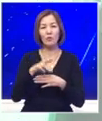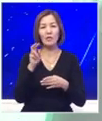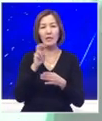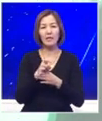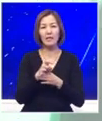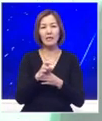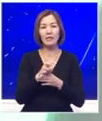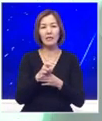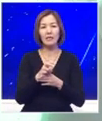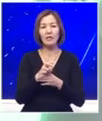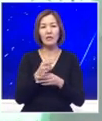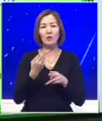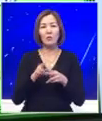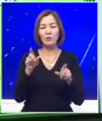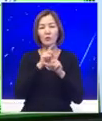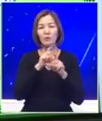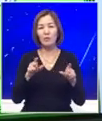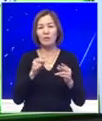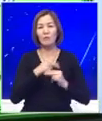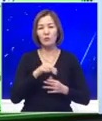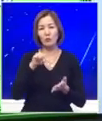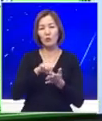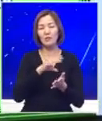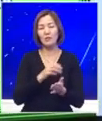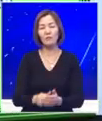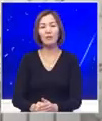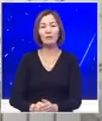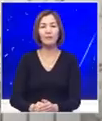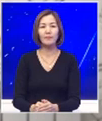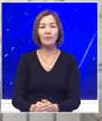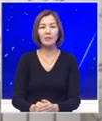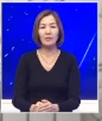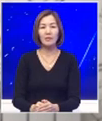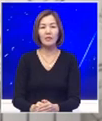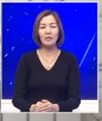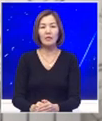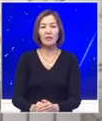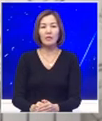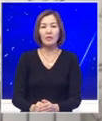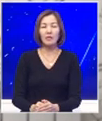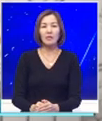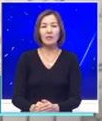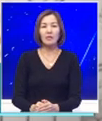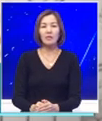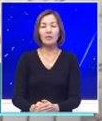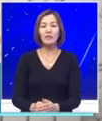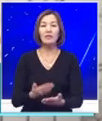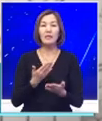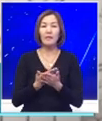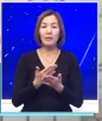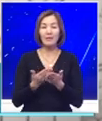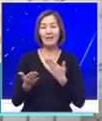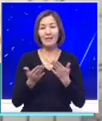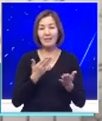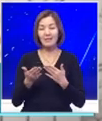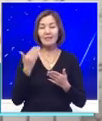анасы Анаргүлде осы мекемеге жұмысқа орналасыпты. Рематори ханна өз айтты, если сіздер жаңа жұмыс